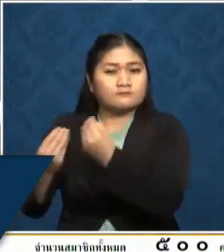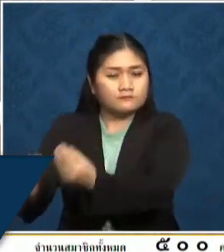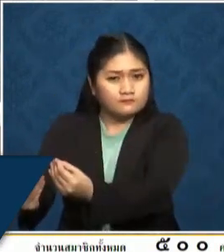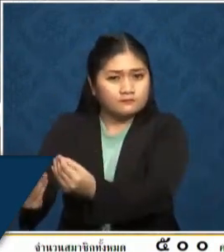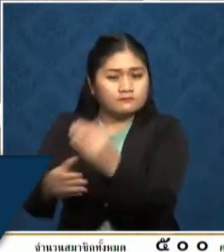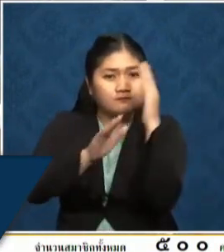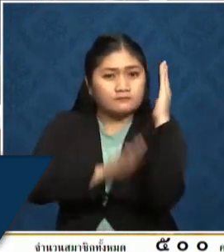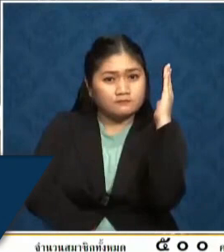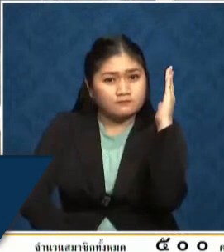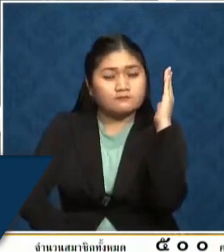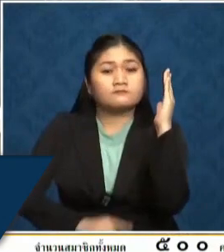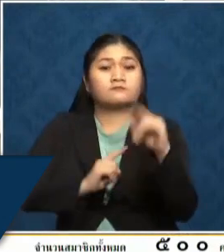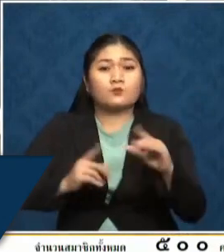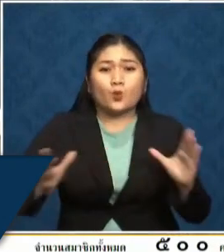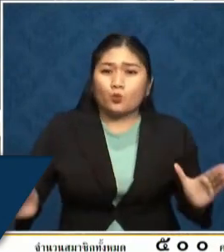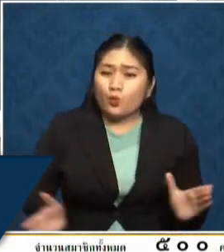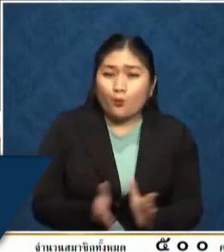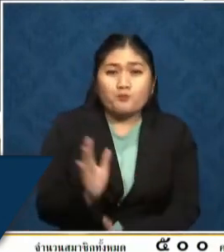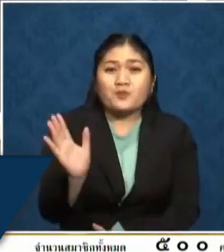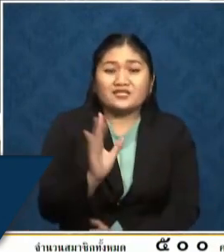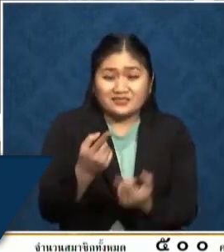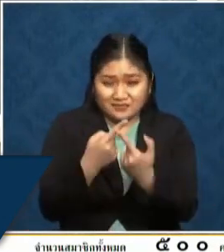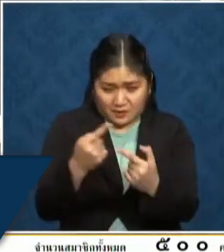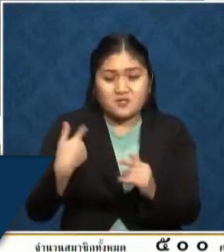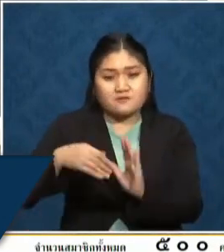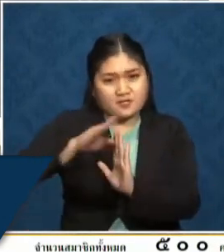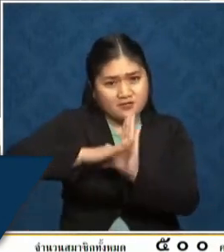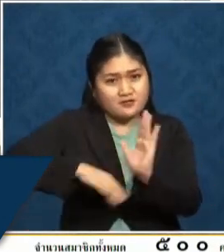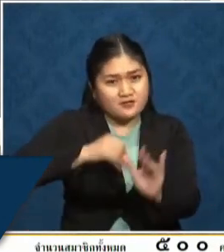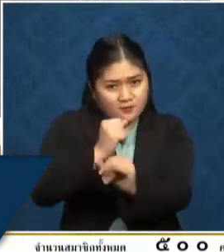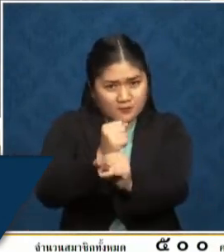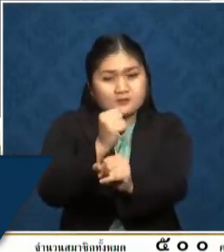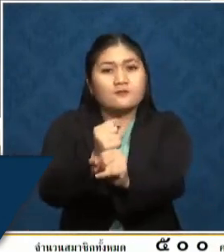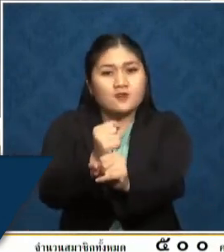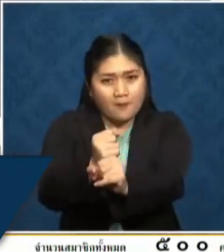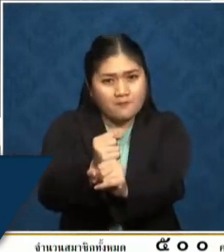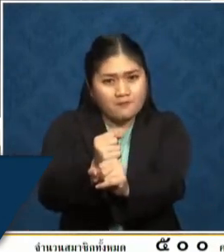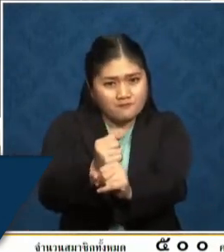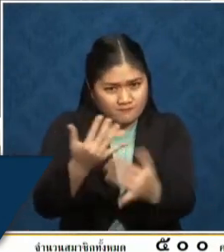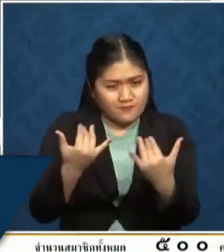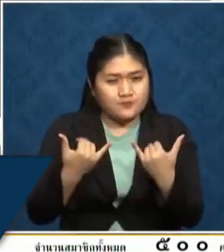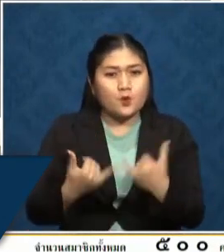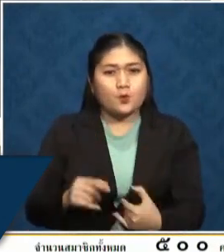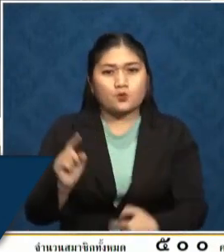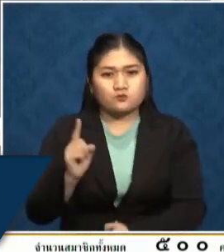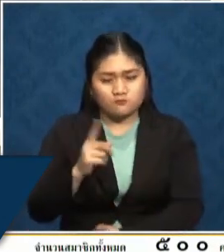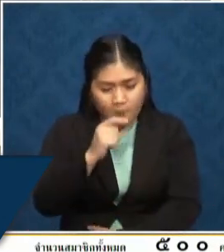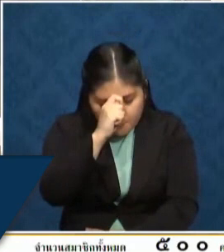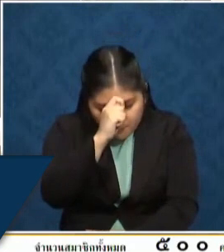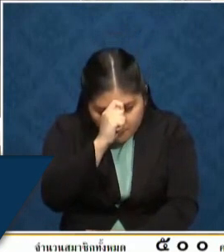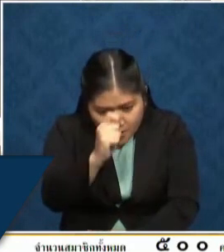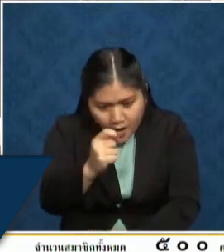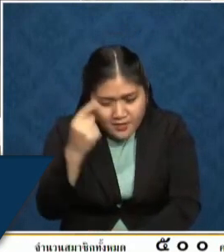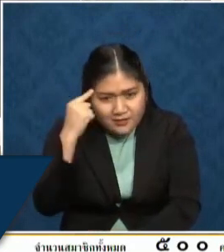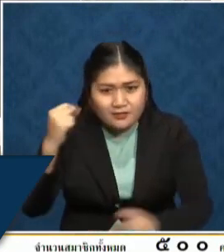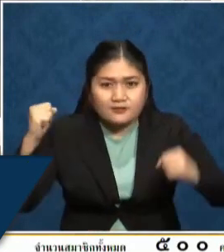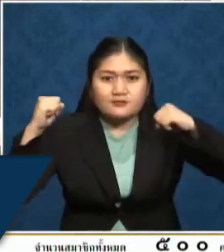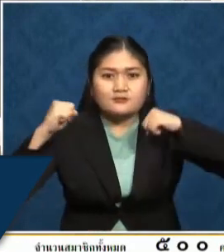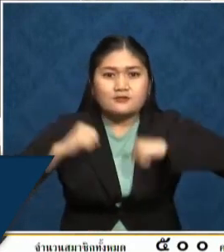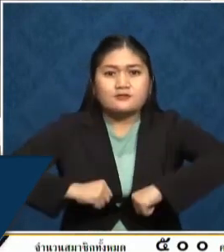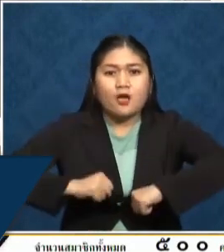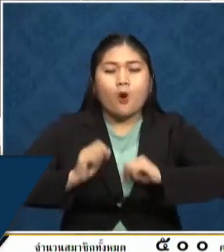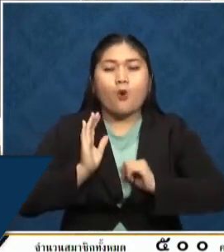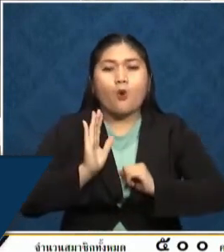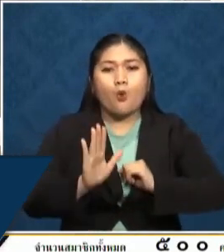อาจจะไมใช่ทงหมดแต่นี่เป็นอกหนึ่ในเงินไที่เราจะทำและถึงเวลาแล้ครับที่เราจะขรบการตัสนใจของพี่น้อง